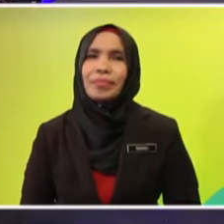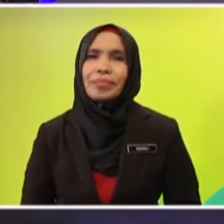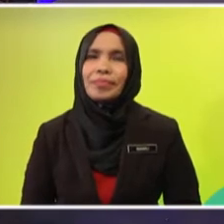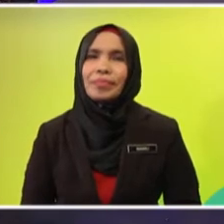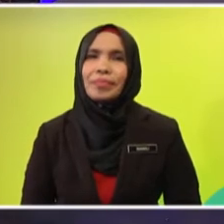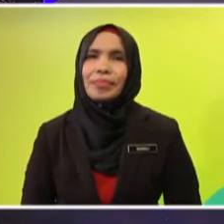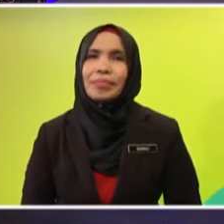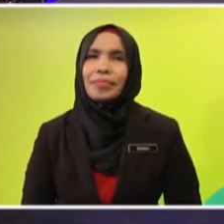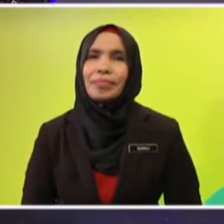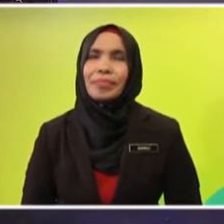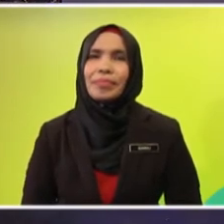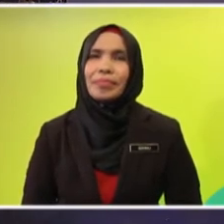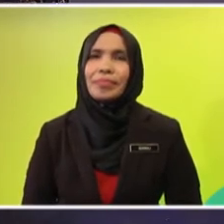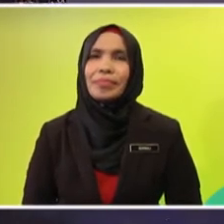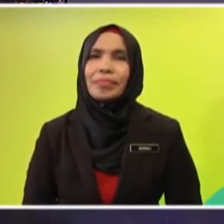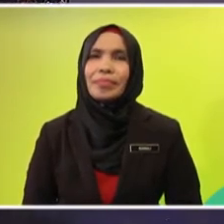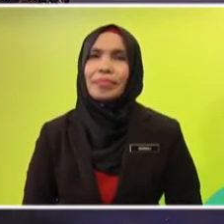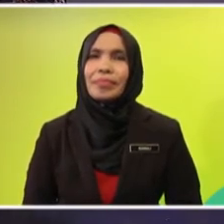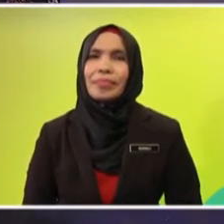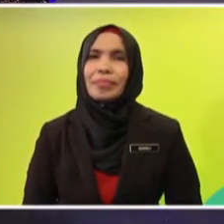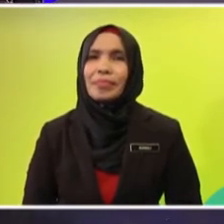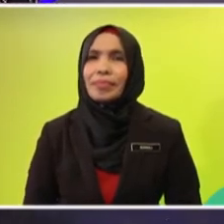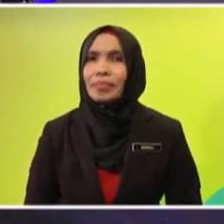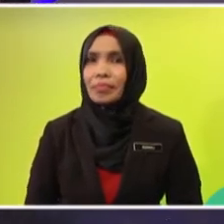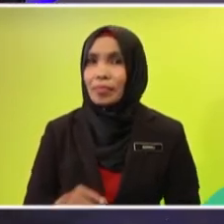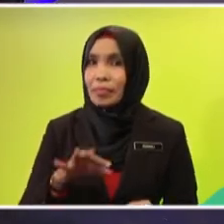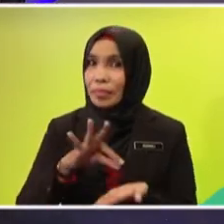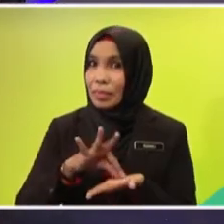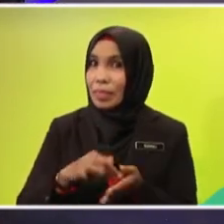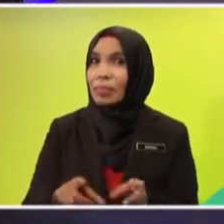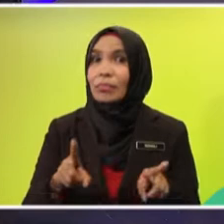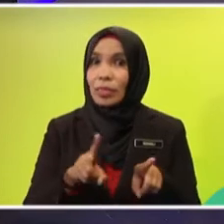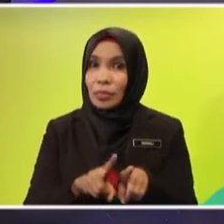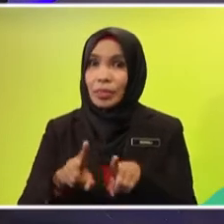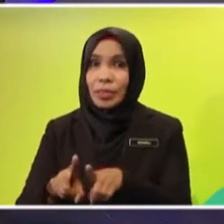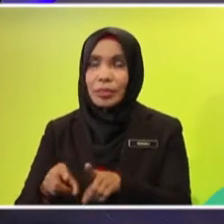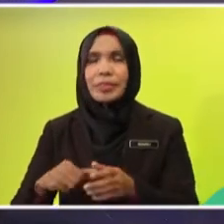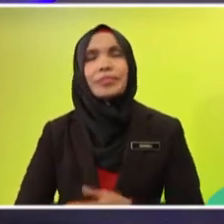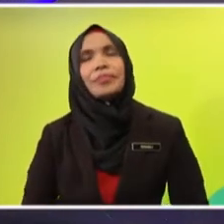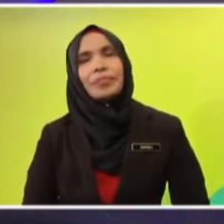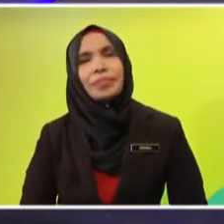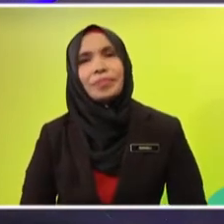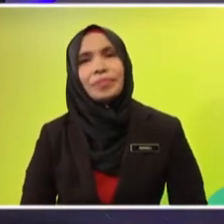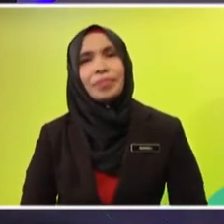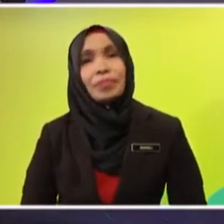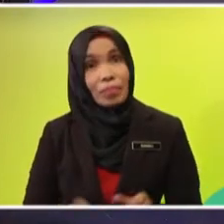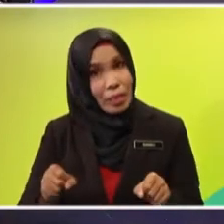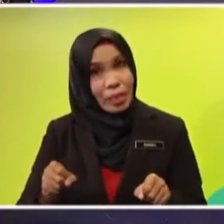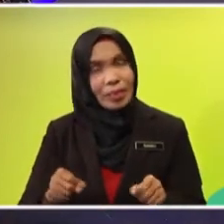oke bye jadi rumah juga untuk boleh